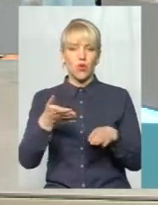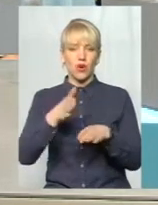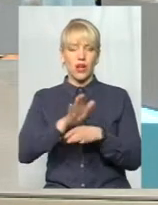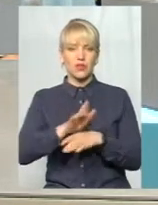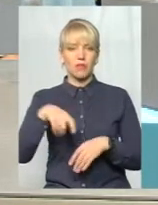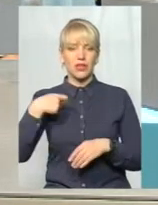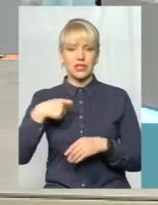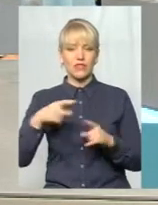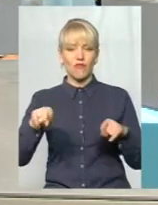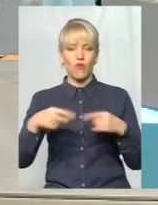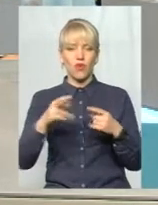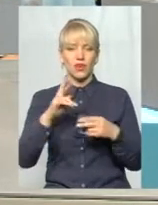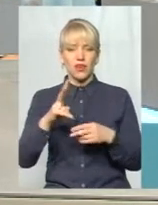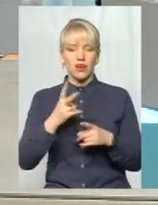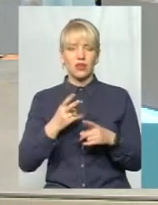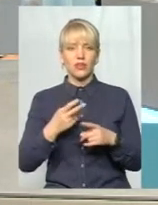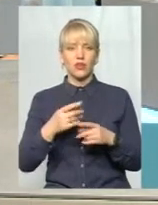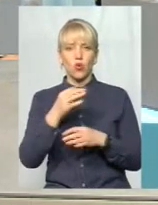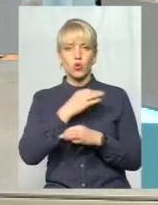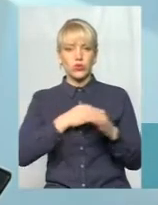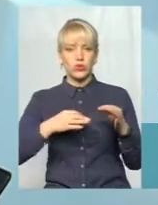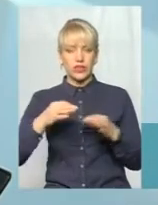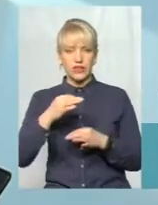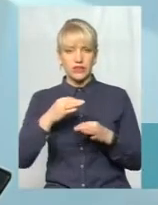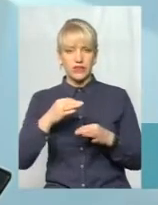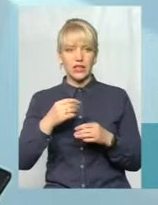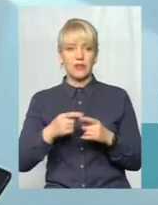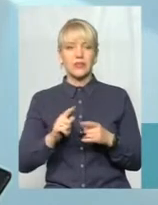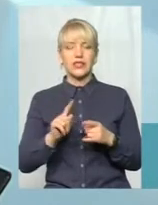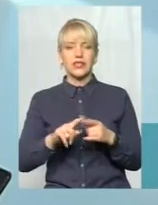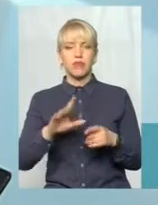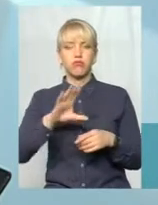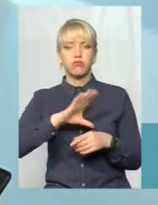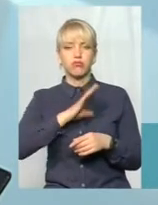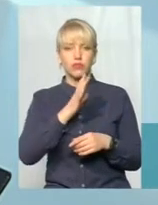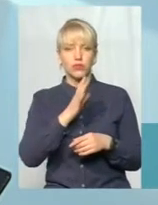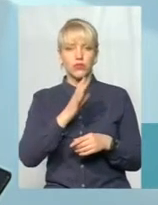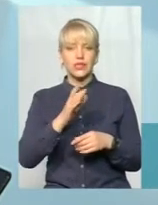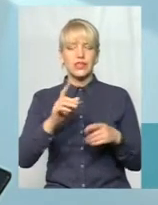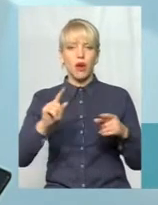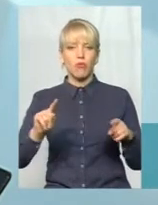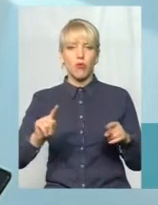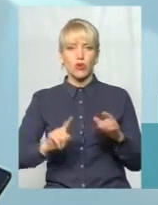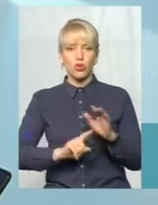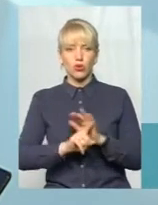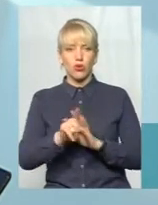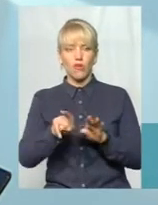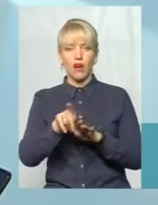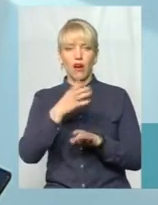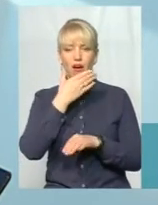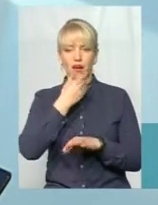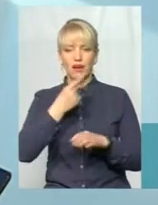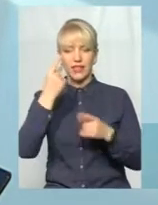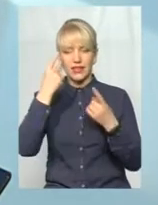як дорадчий консультативний орган при обласній державній адміністрації. Це був такий започаткована така гарна ідея з